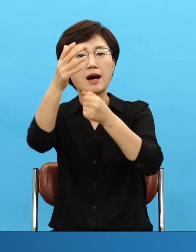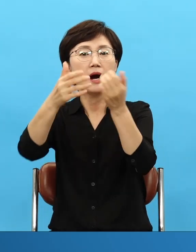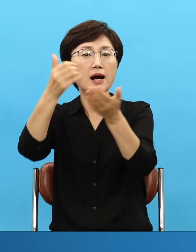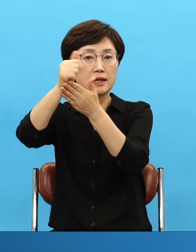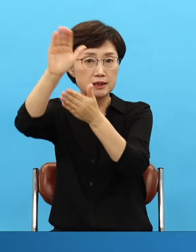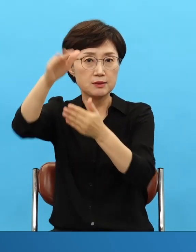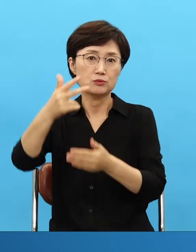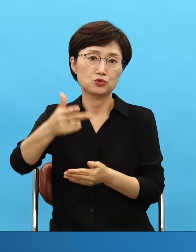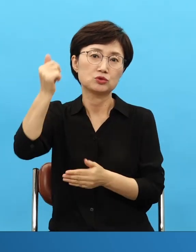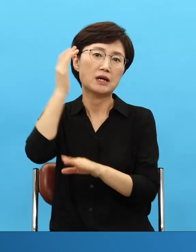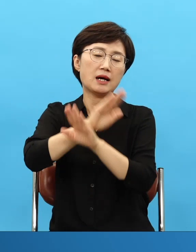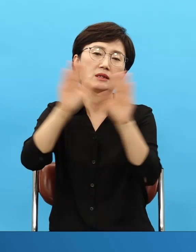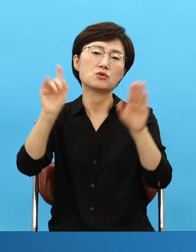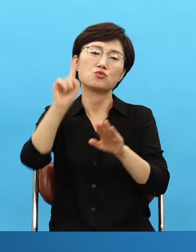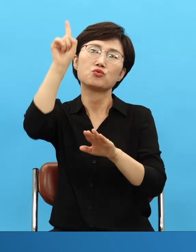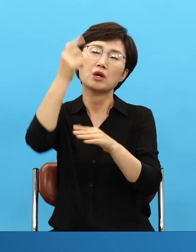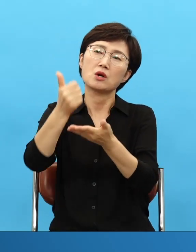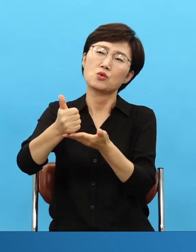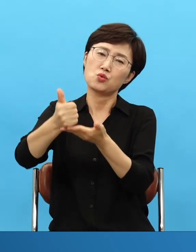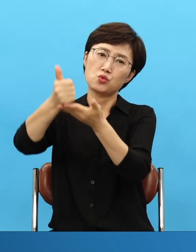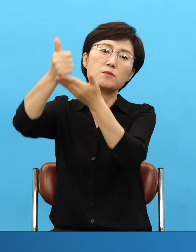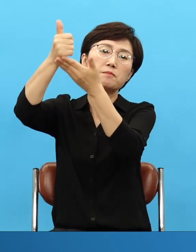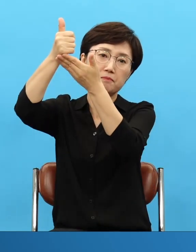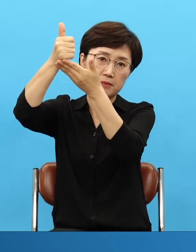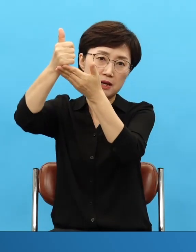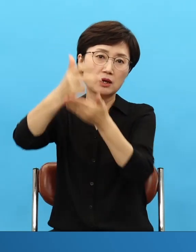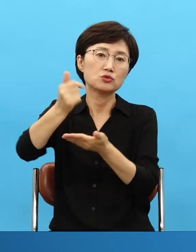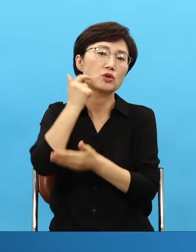하나님이여 주는 하늘 위에 높이 들리시며